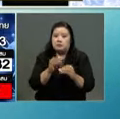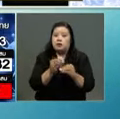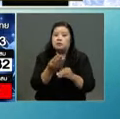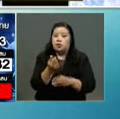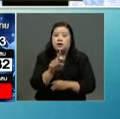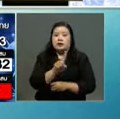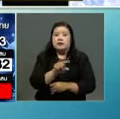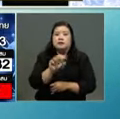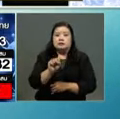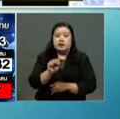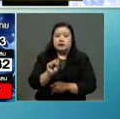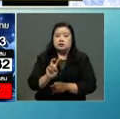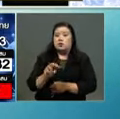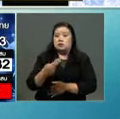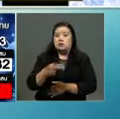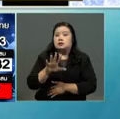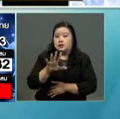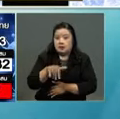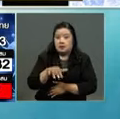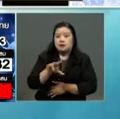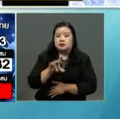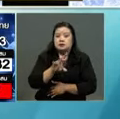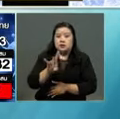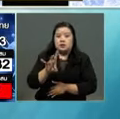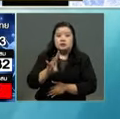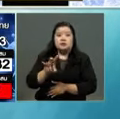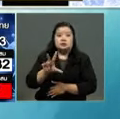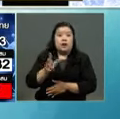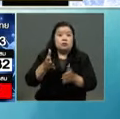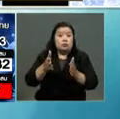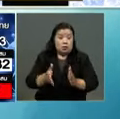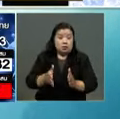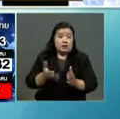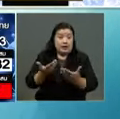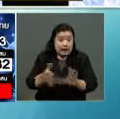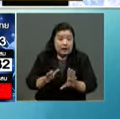ที่ผ่านมานี้นะครับตัวเลขขึ้นไปถึงหนึ่งแสนสอง5,000 773คนละนะครับที่ลงทะเบียนและยืนยันเรียบร้อยนะครับระบบนะครับมีการเช็คอินเช็คเอาท์นะครับต้องขอบคุณประชาชนชาวไทยนะครับที่เข้าใจว่ามาตรการนี้เป็นอาการหนึ่งที่ช่วยให้เราสามารถดำเนินชีวิตประจำวันได้ในช่วงหน้าตาผ่อนคลายระยะที่